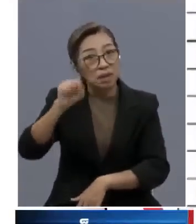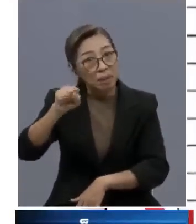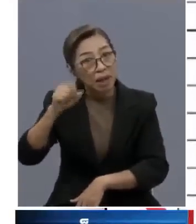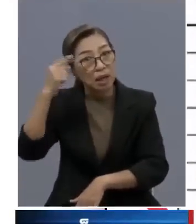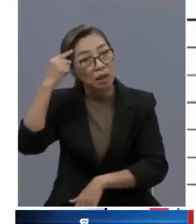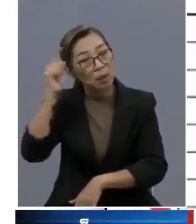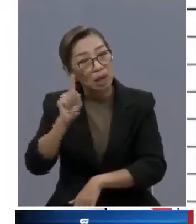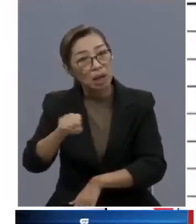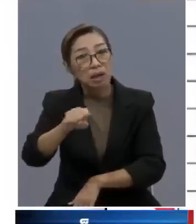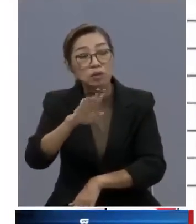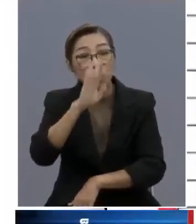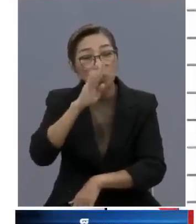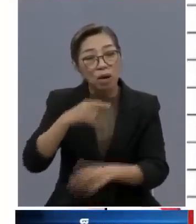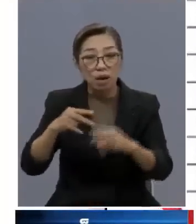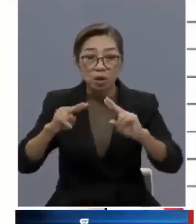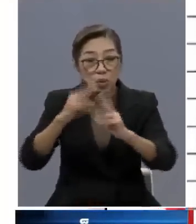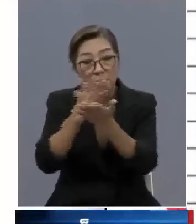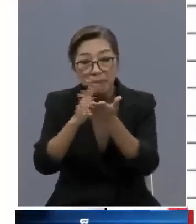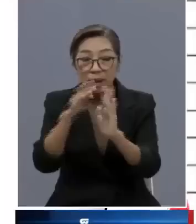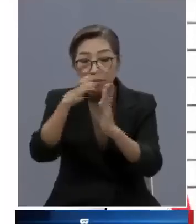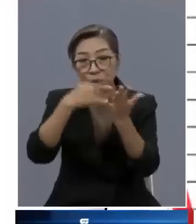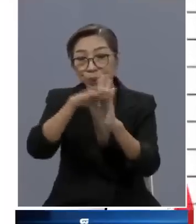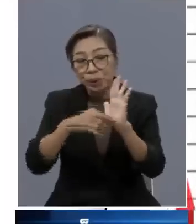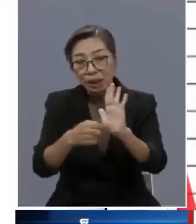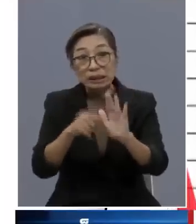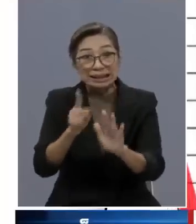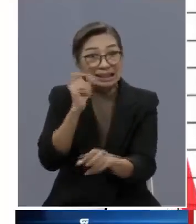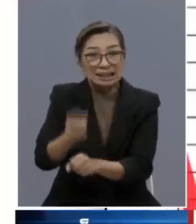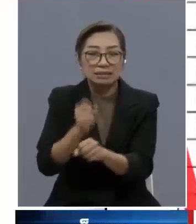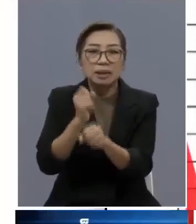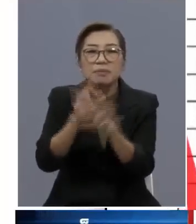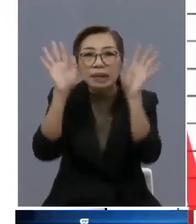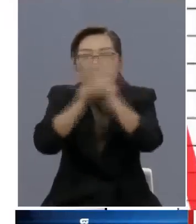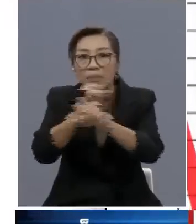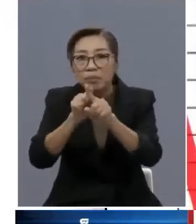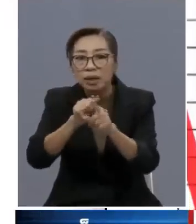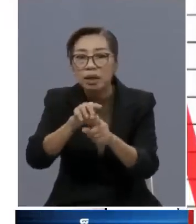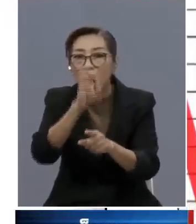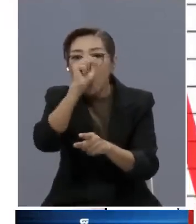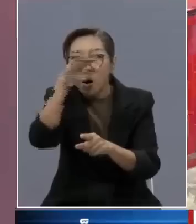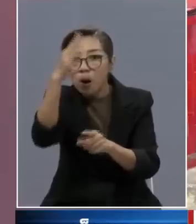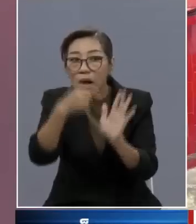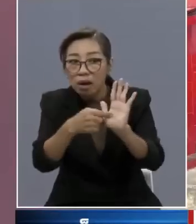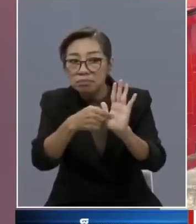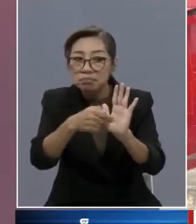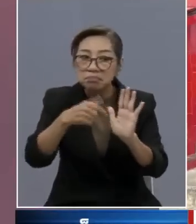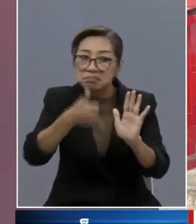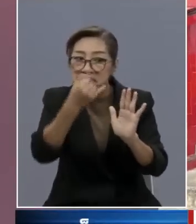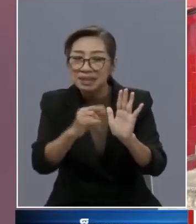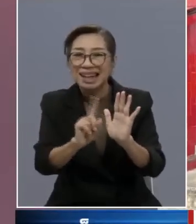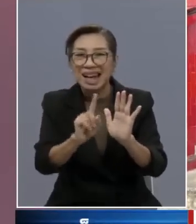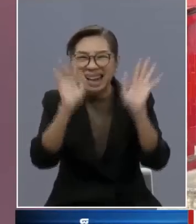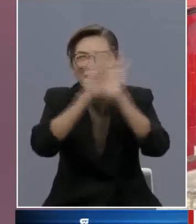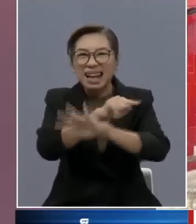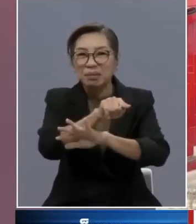ความเห็นอย่างไรว่าถ้าเกิดเป็นตำแหน่งนี้ตามเนี้ยจริงๆเนี่ยจะออกมาในหน้าไหนเนี่ยนะครับขณะเดียวกันอีกข่าวนึงนะครับประเด็นเรื่อง